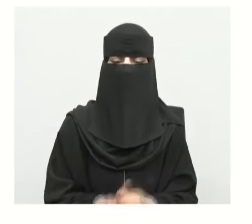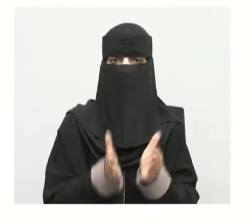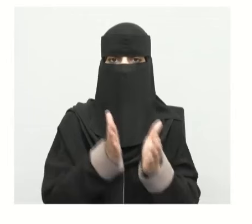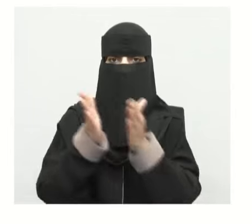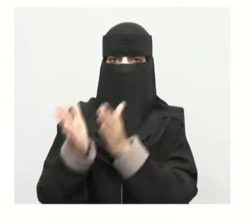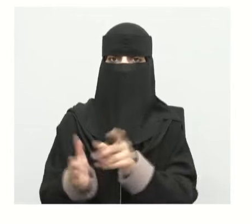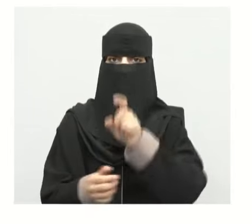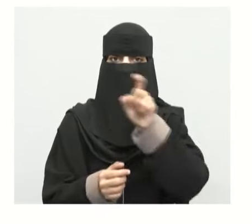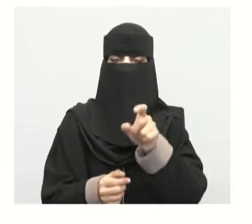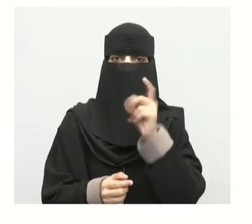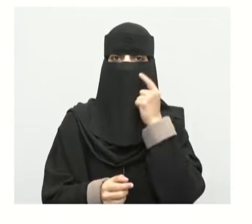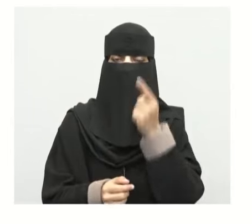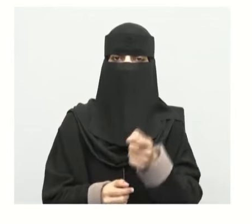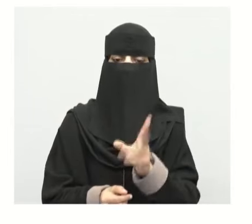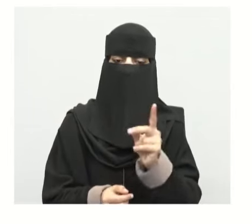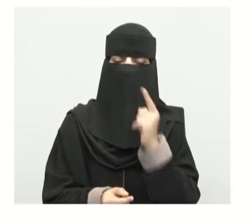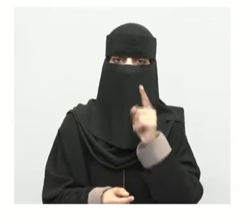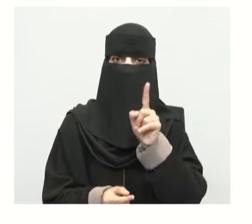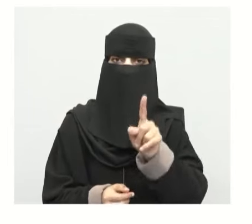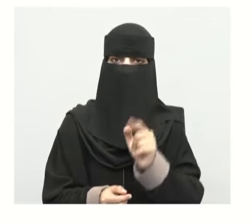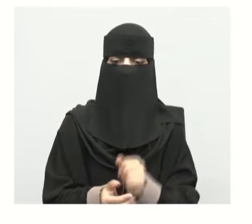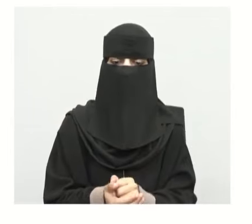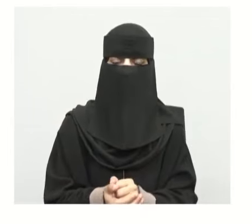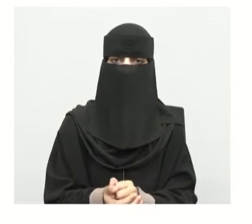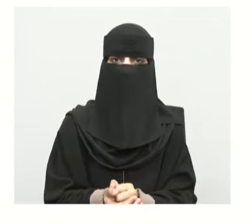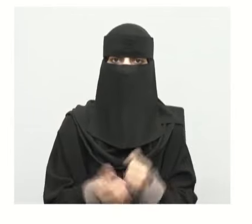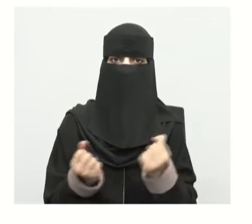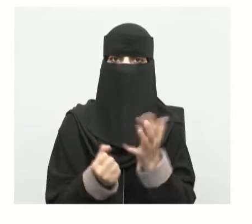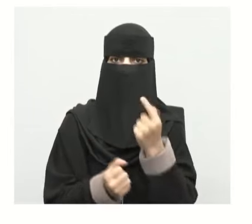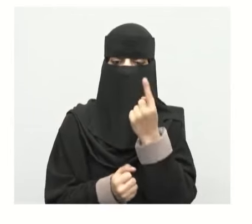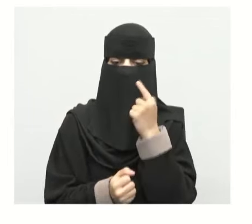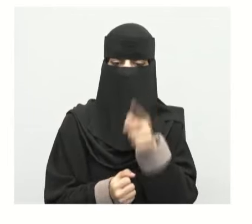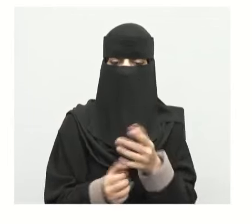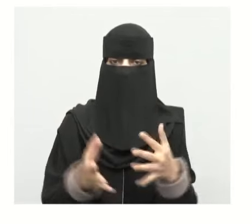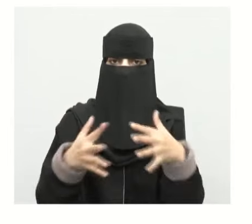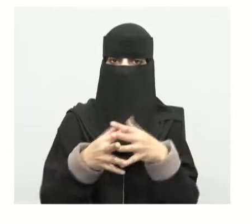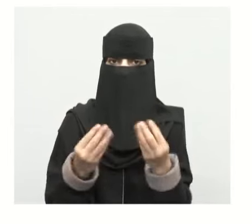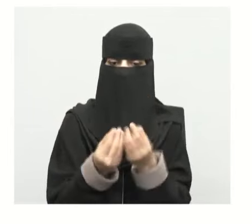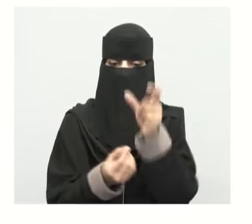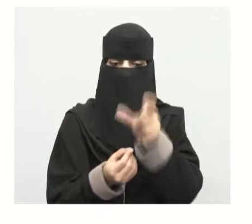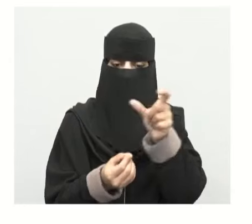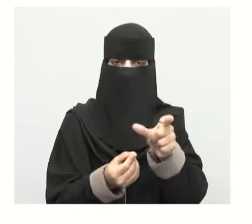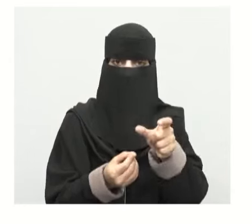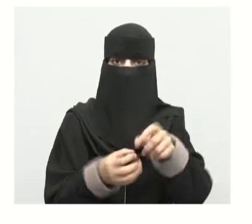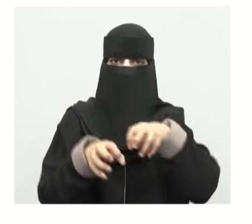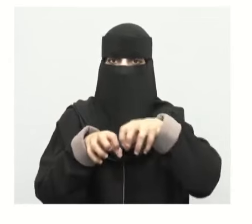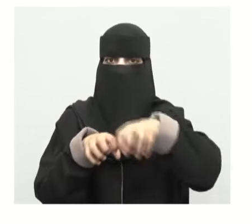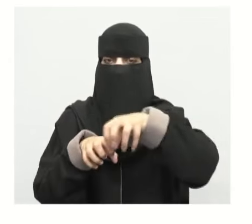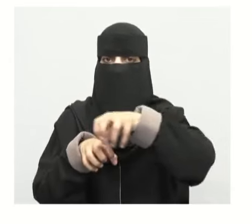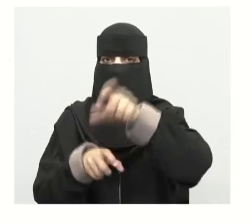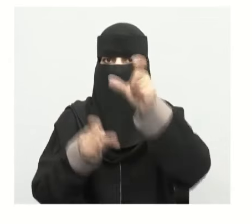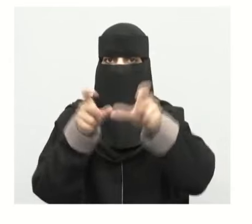صحيحه ننتقل الى فقره ب من نشاط رقم واحد يربط الطلبه بين توزع